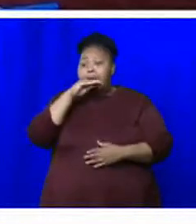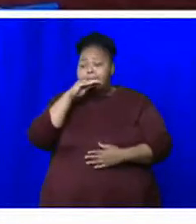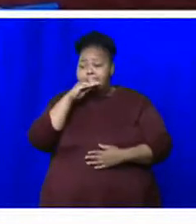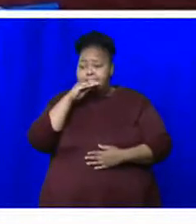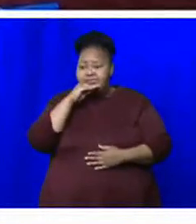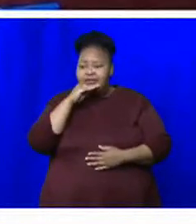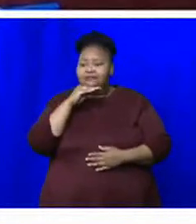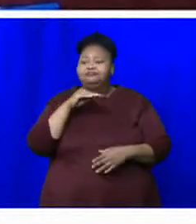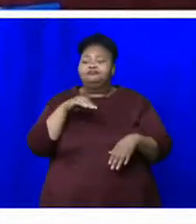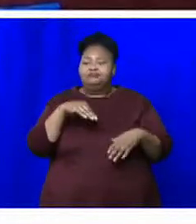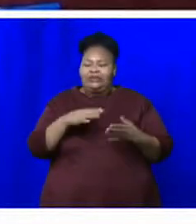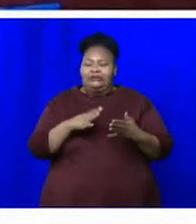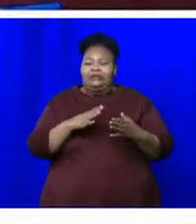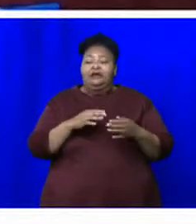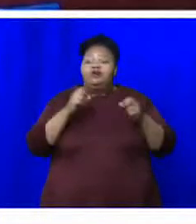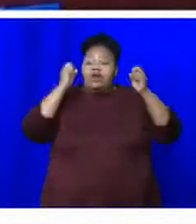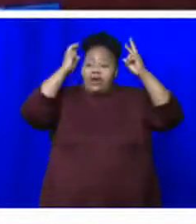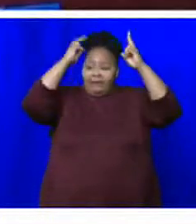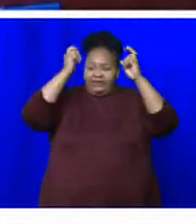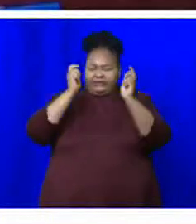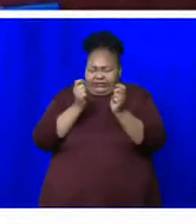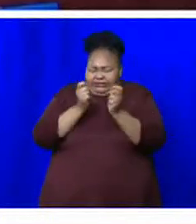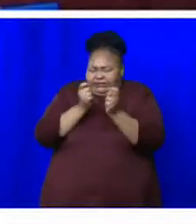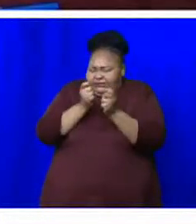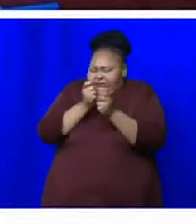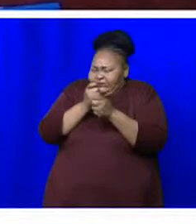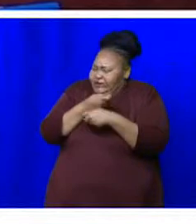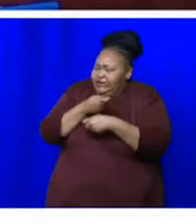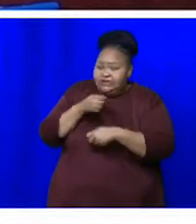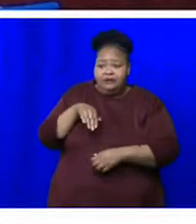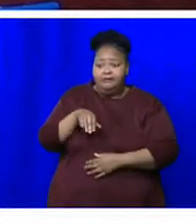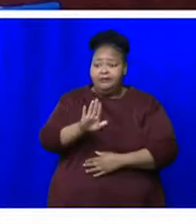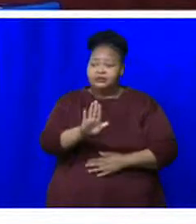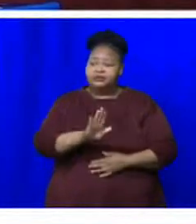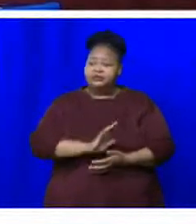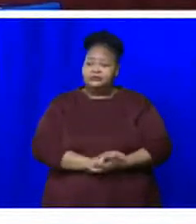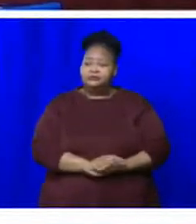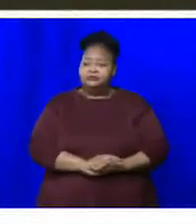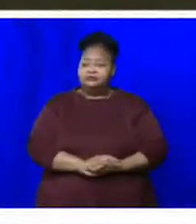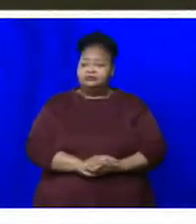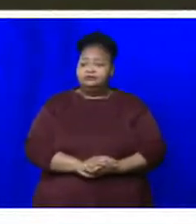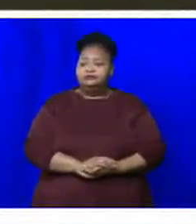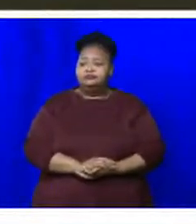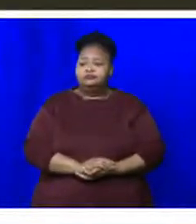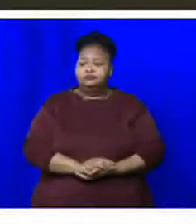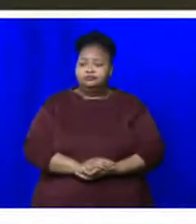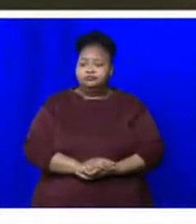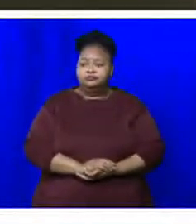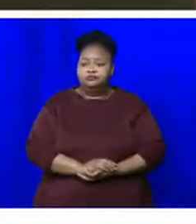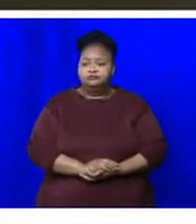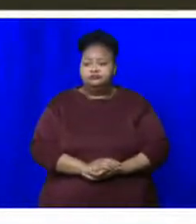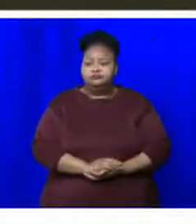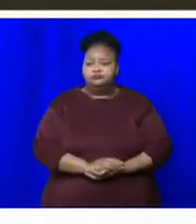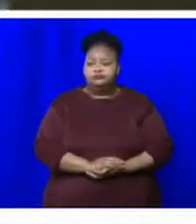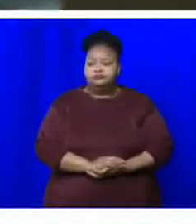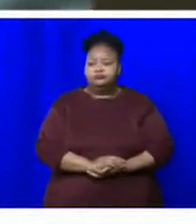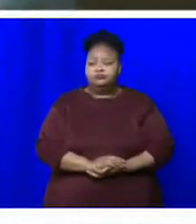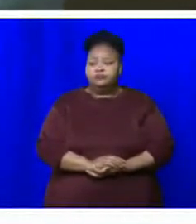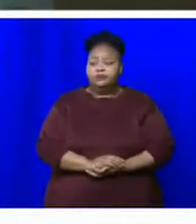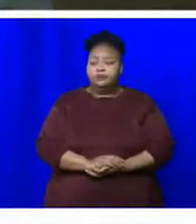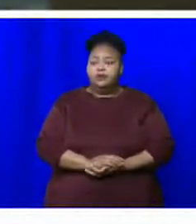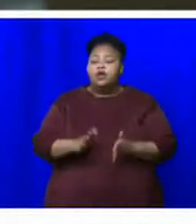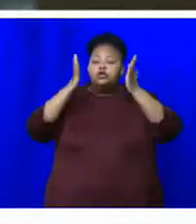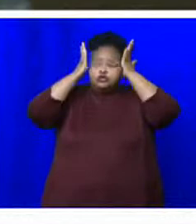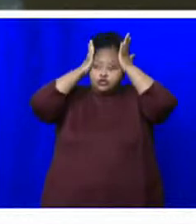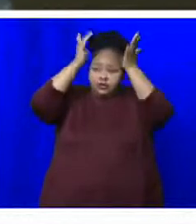Le simo sibi sihlalo lesi akusike ujakayo cause inayibhele out kuhulumende. Lo sabambe kuba ngumphathi kulo msakato